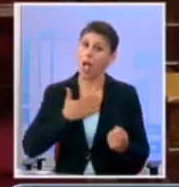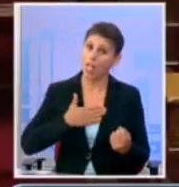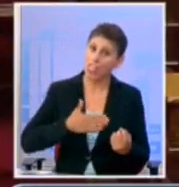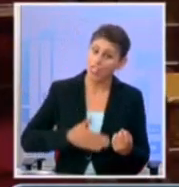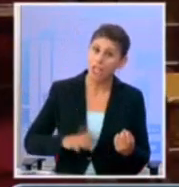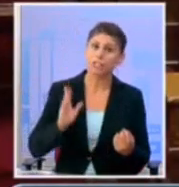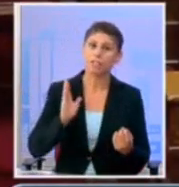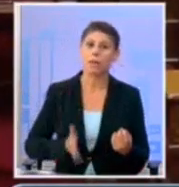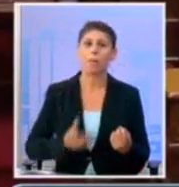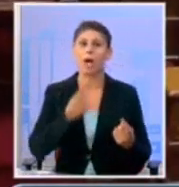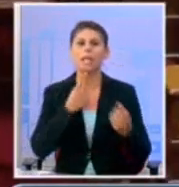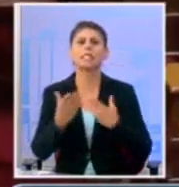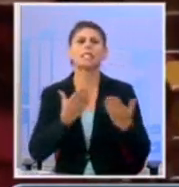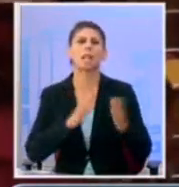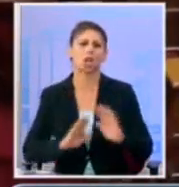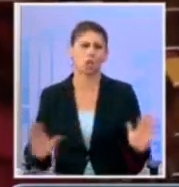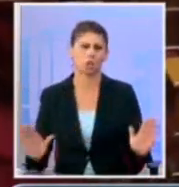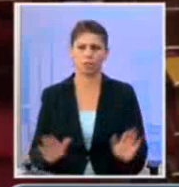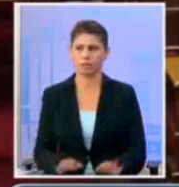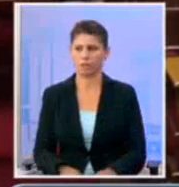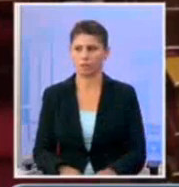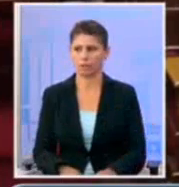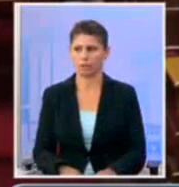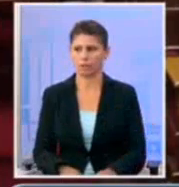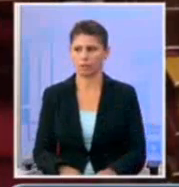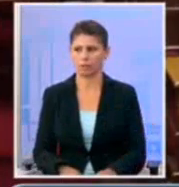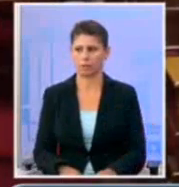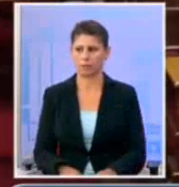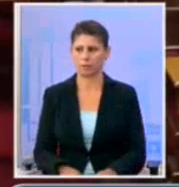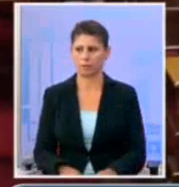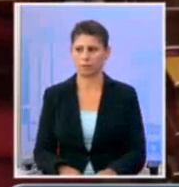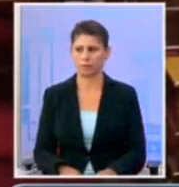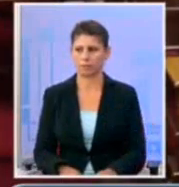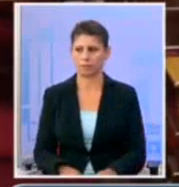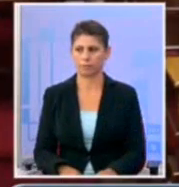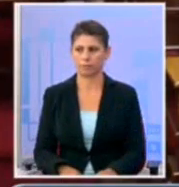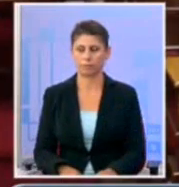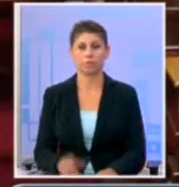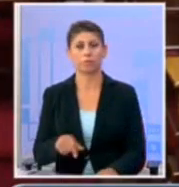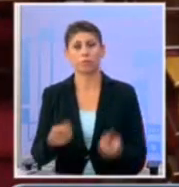να μπορέσουμε να συνεννοηθούμε. Η πρόκληση, αυτό που σου λέω.